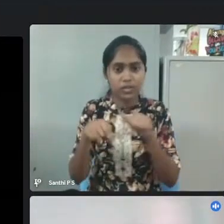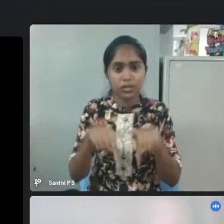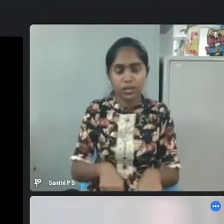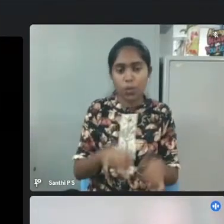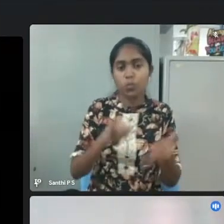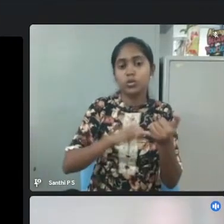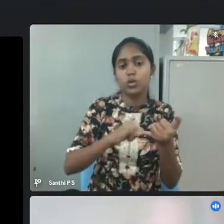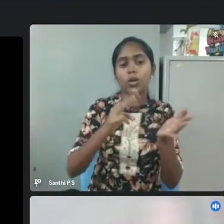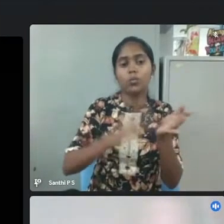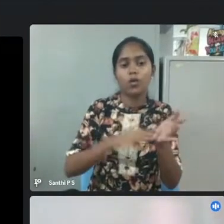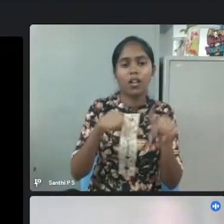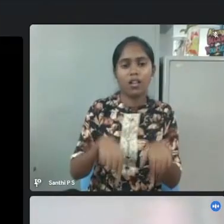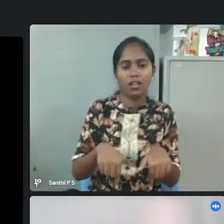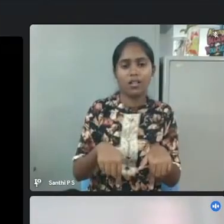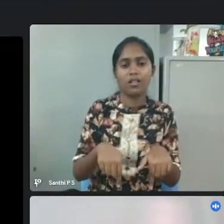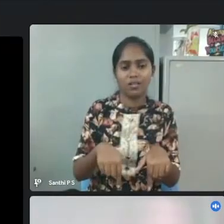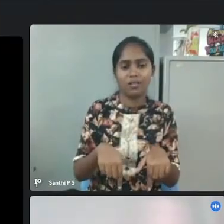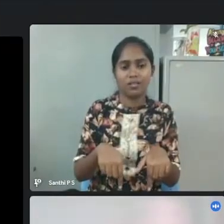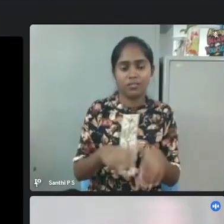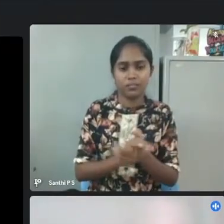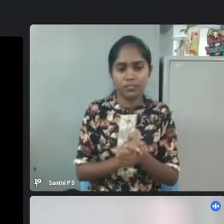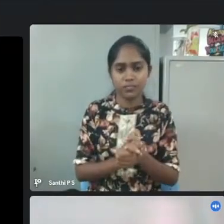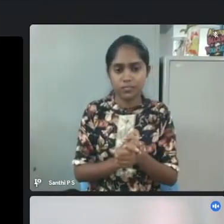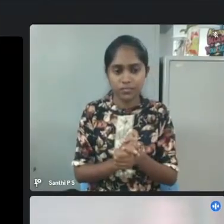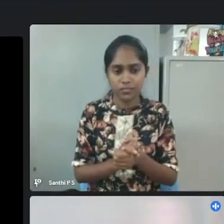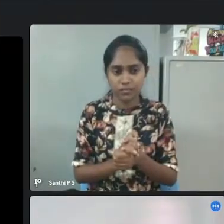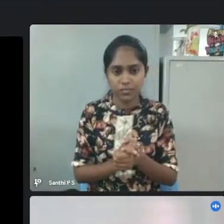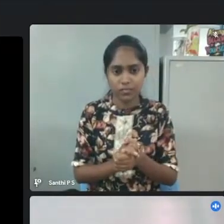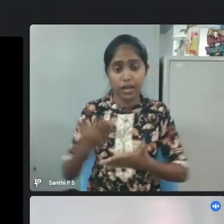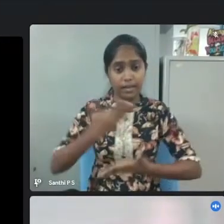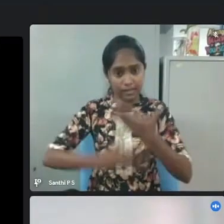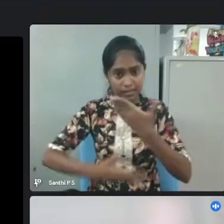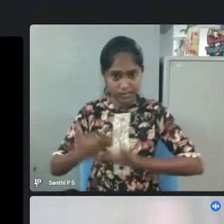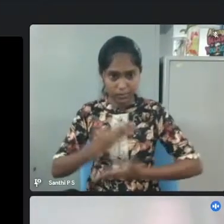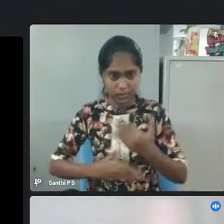സാമൂഹിക മോഡലായിട്ടാണ് കാണുന്നത്. അപ്പൊ ഭിന്നശേഷിയെ പറ്റിയും ഭിന്നശേഷിക്കാർക്കുള്ള